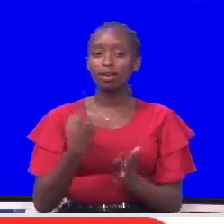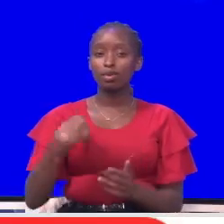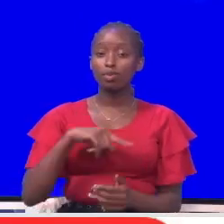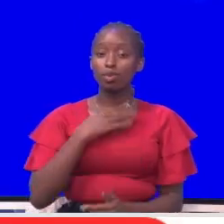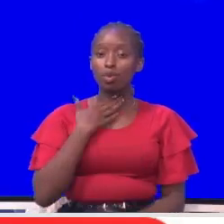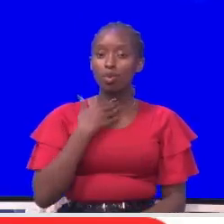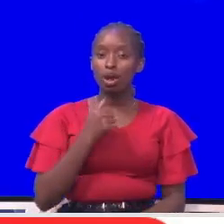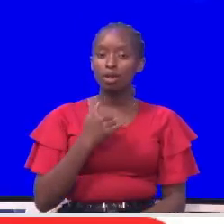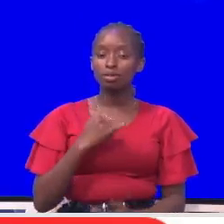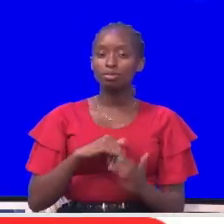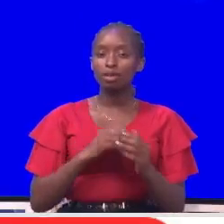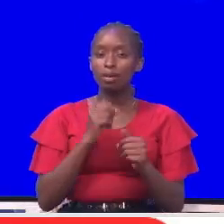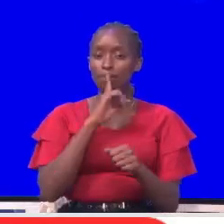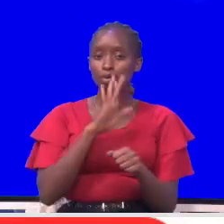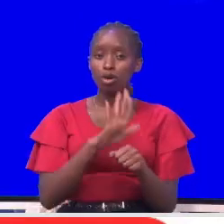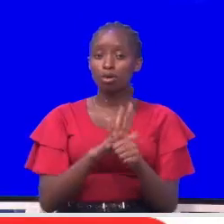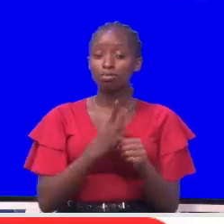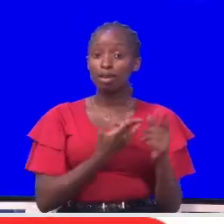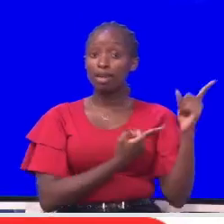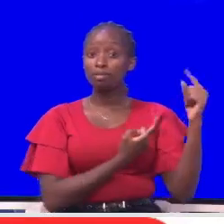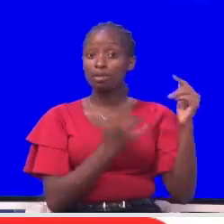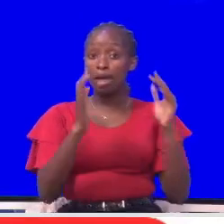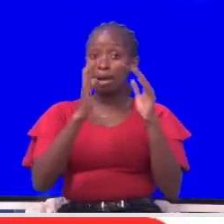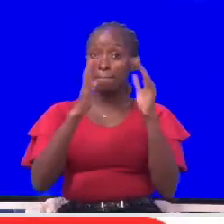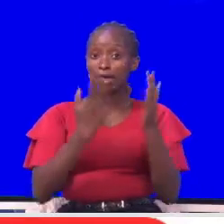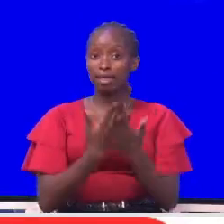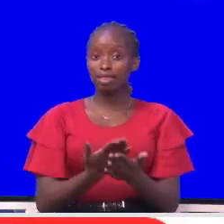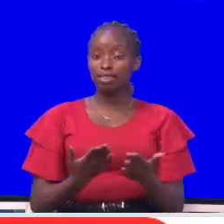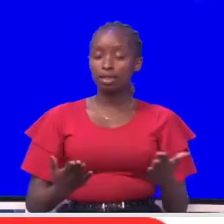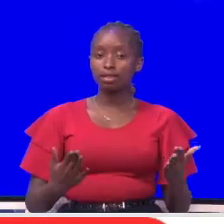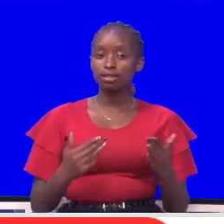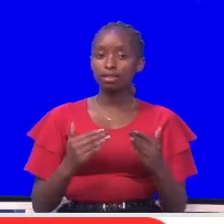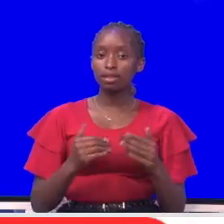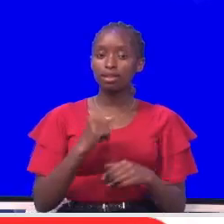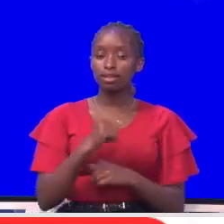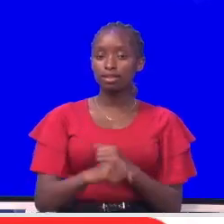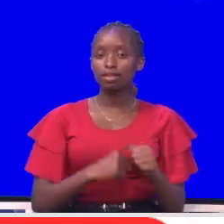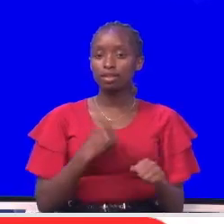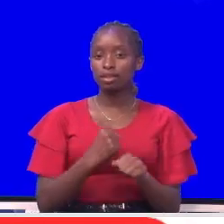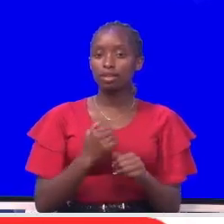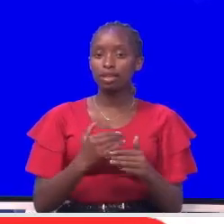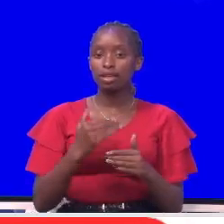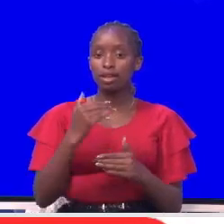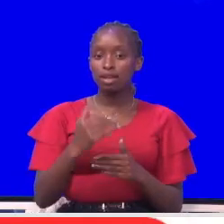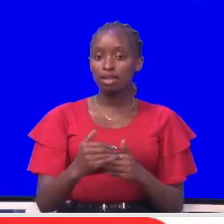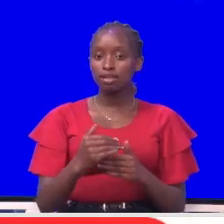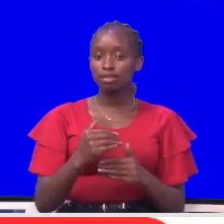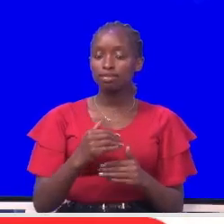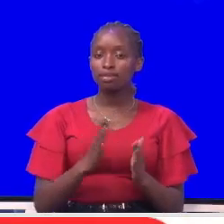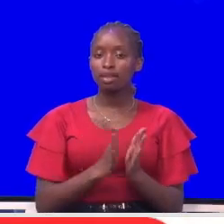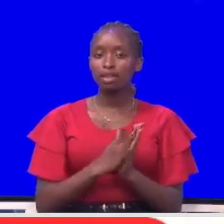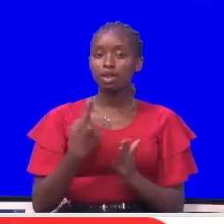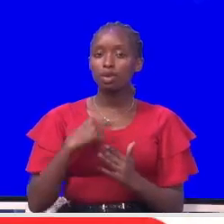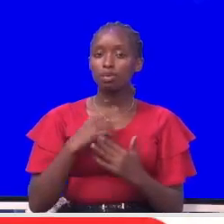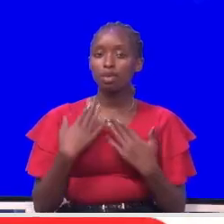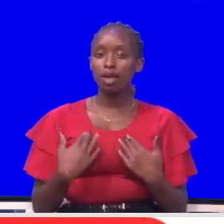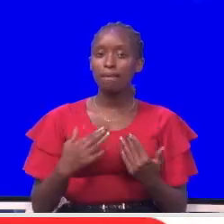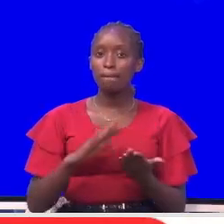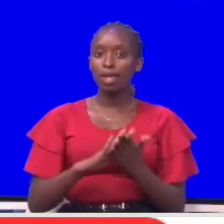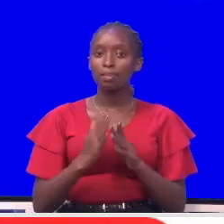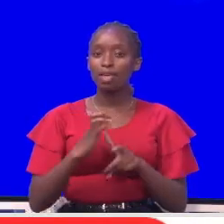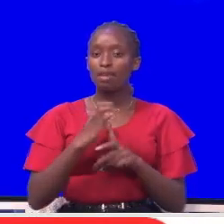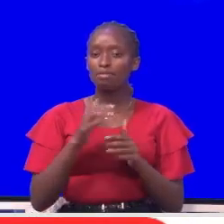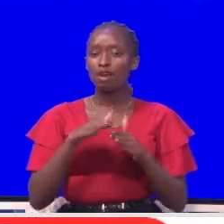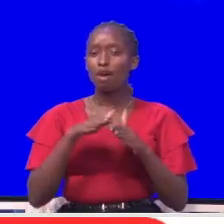kwamba tutarajie mambo makubwa mwaka huu wa pili, na tunakwenda kuvuruga hata zaidi.